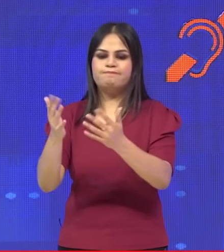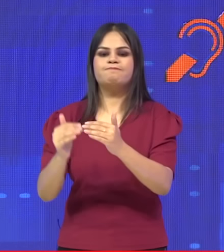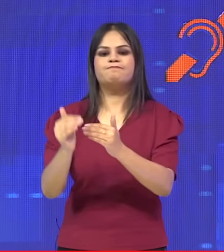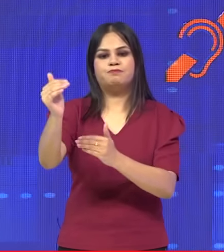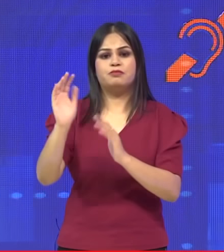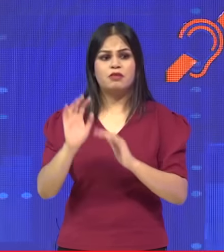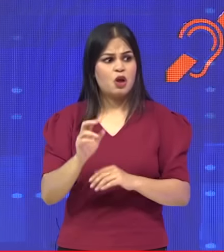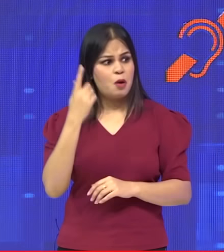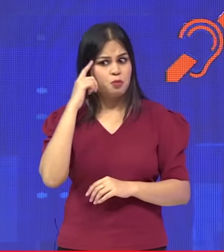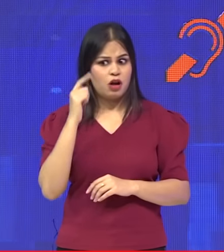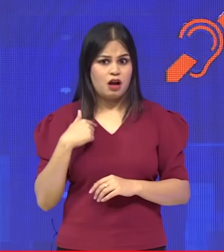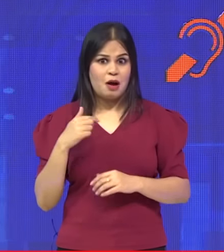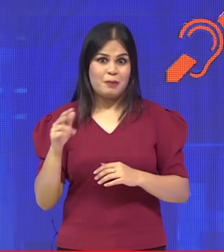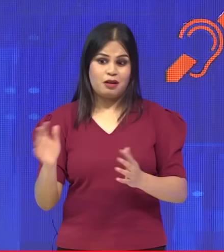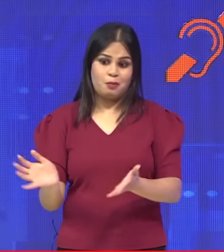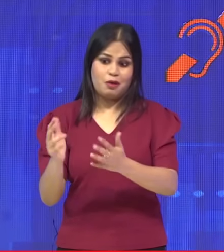बिंग आईटी